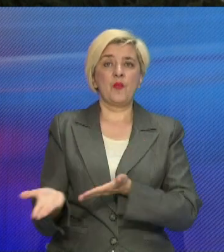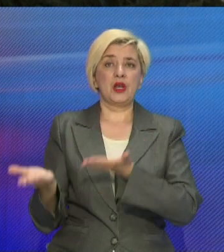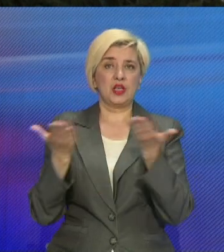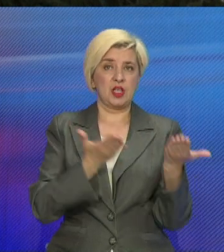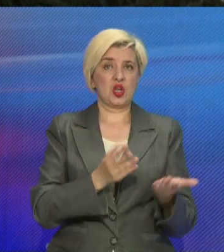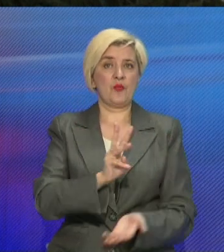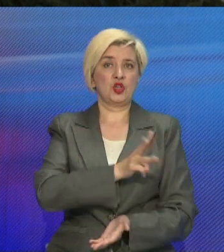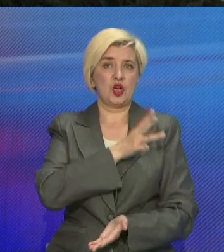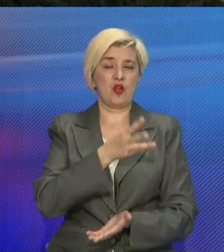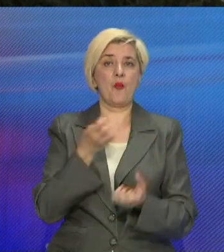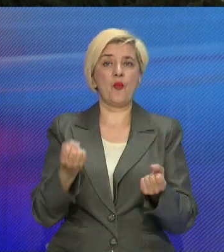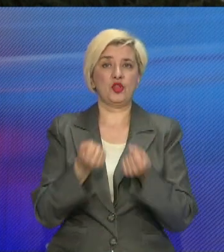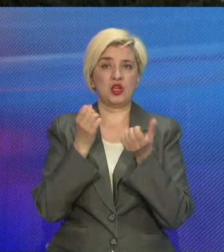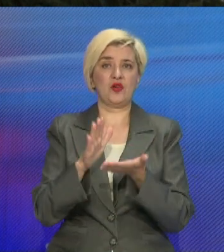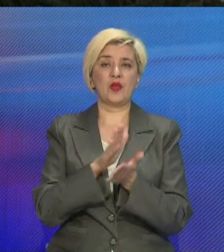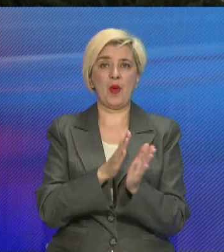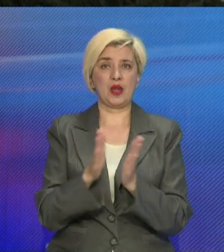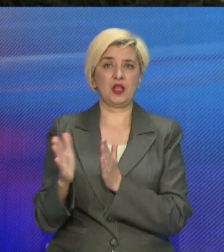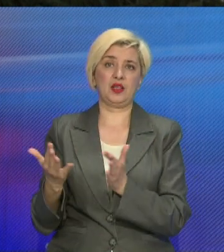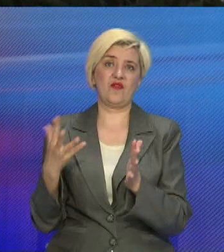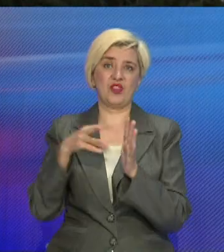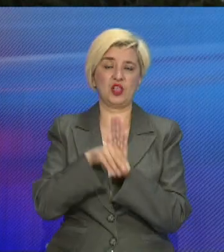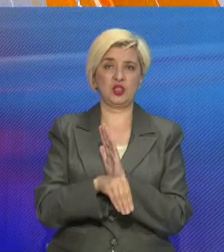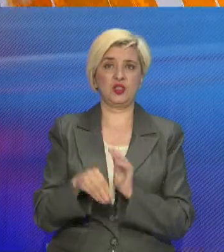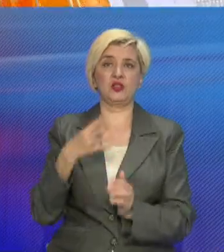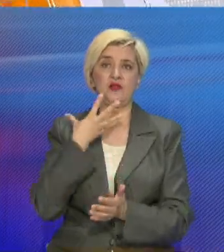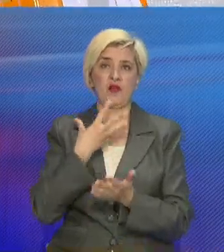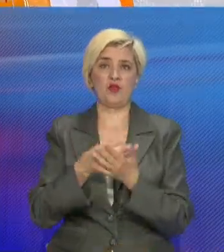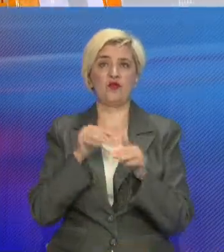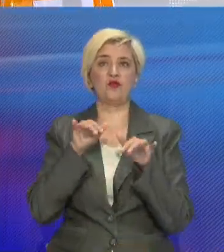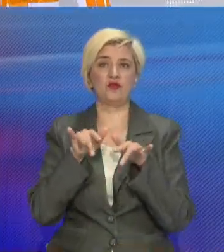только поддерживать порядок, а еще внести свою лепту вот в общее дело.